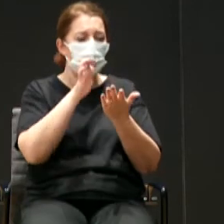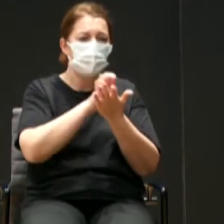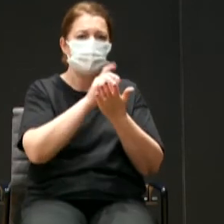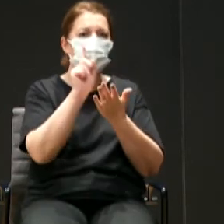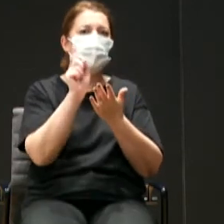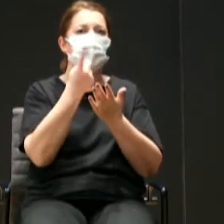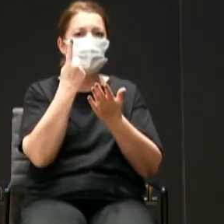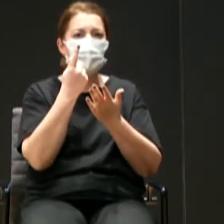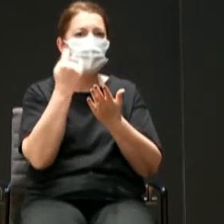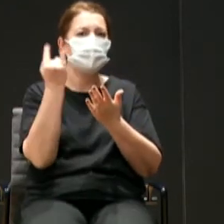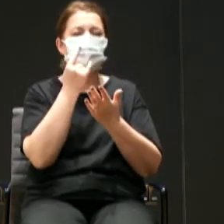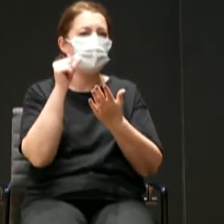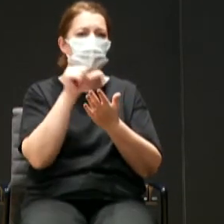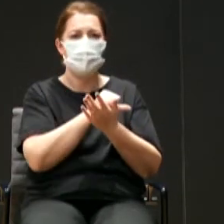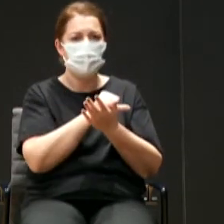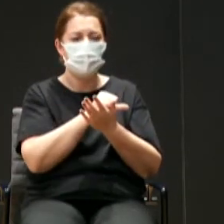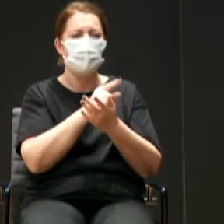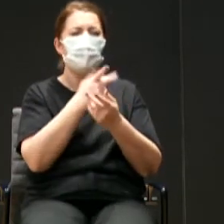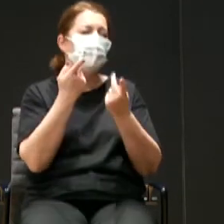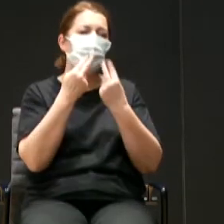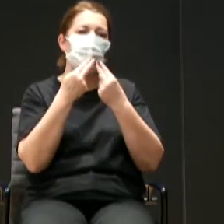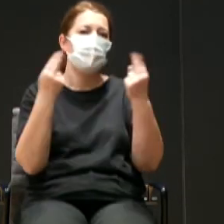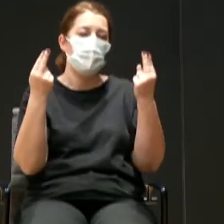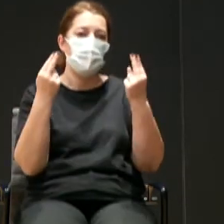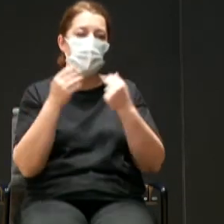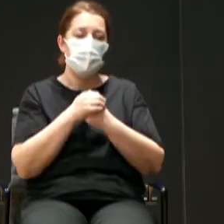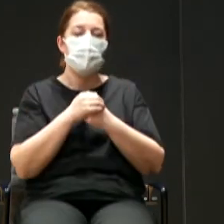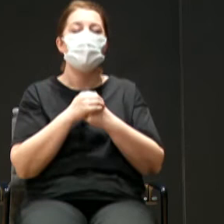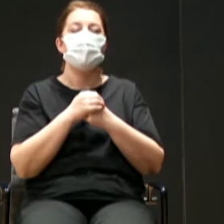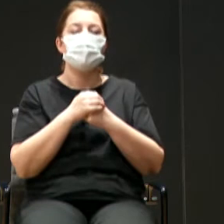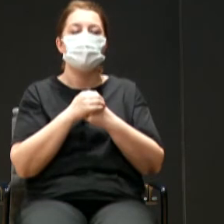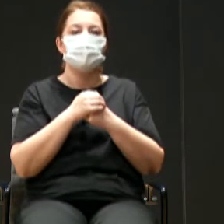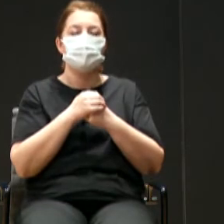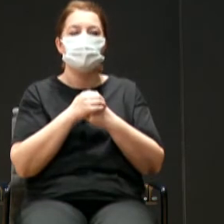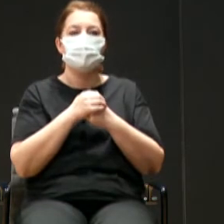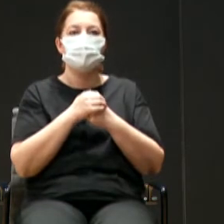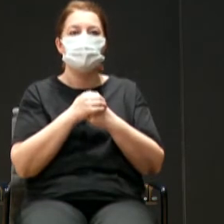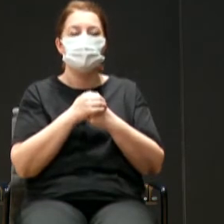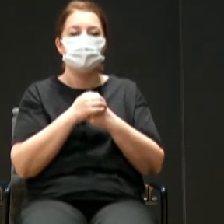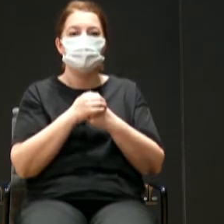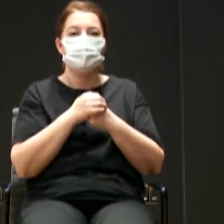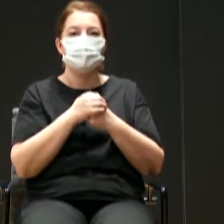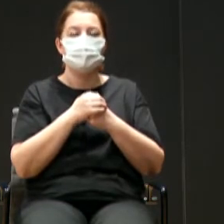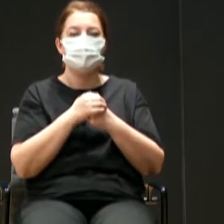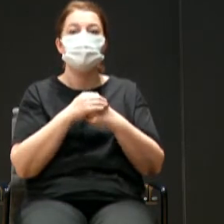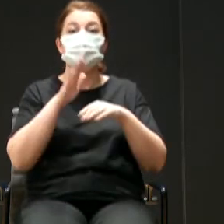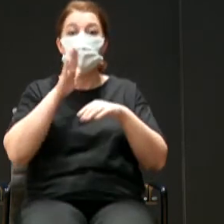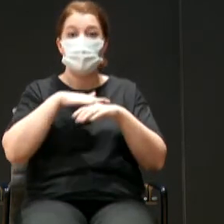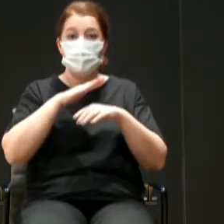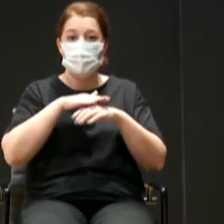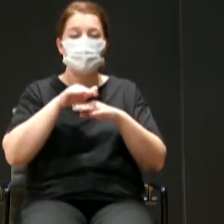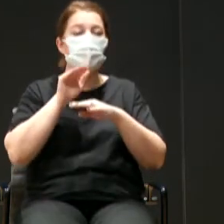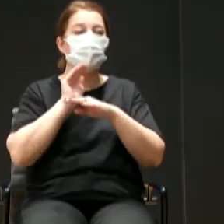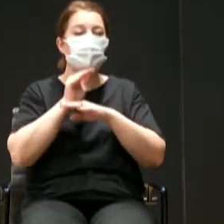alan veya gezilemeyen yeşil alan hikaye. Aktif yeşil alan haline getireceğiz. Yaptığı